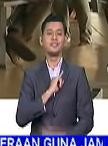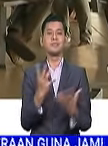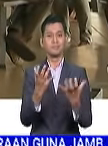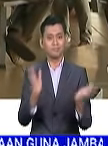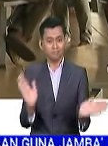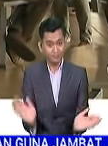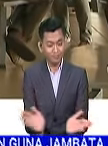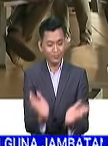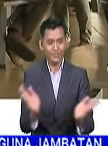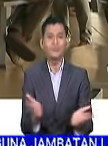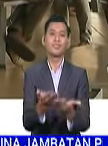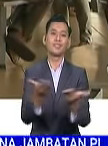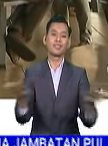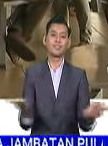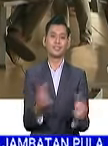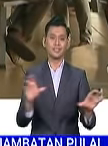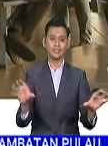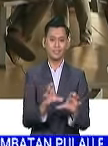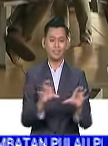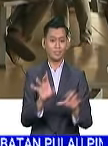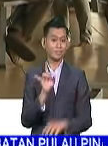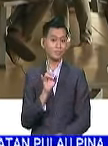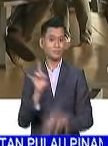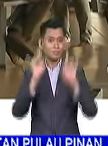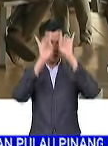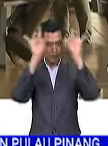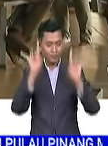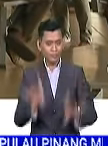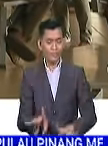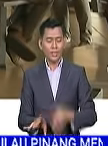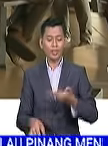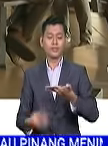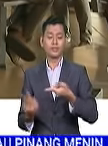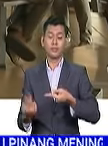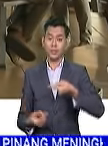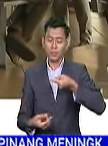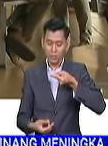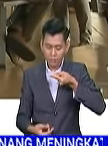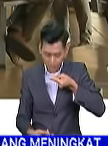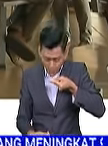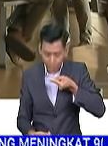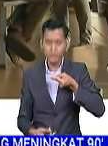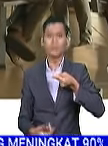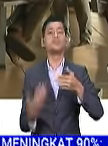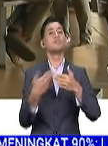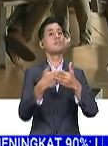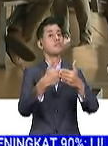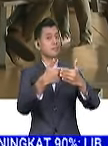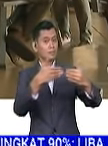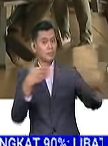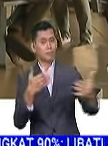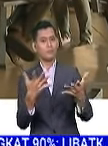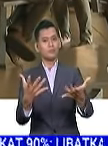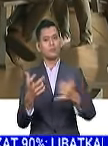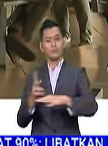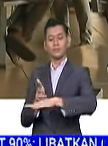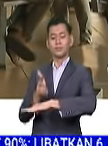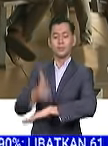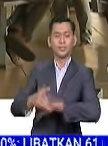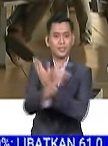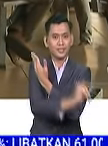menggalakkan kepada anda untuk melakukan ujian kendiri apabila melakukan perjalanan rentas negeri bagi memastikan